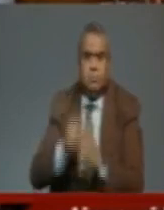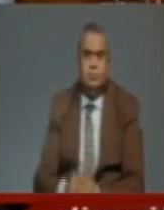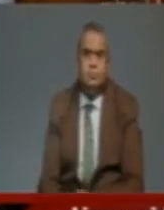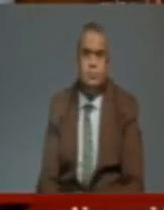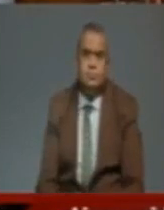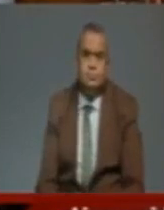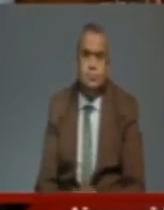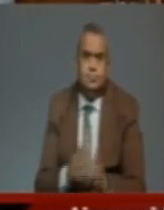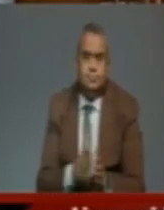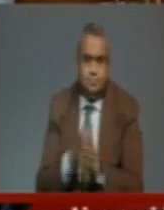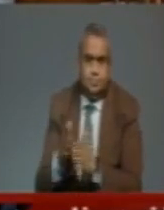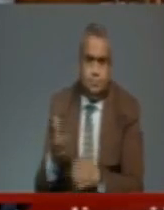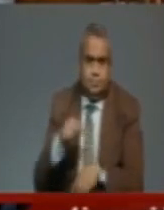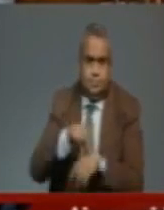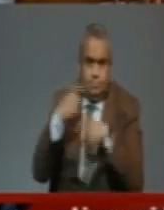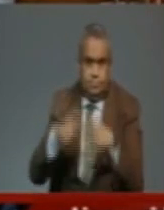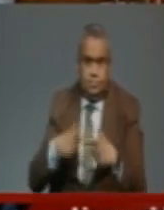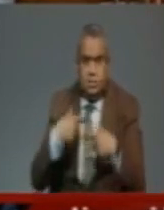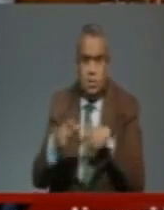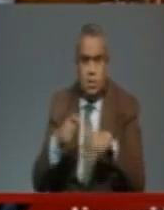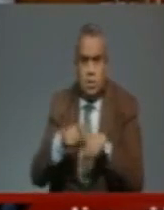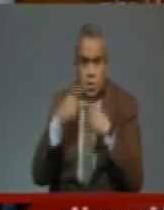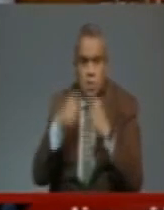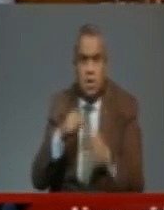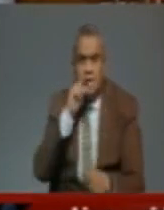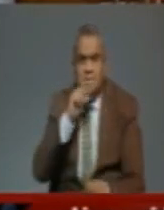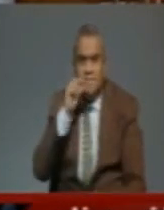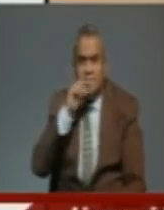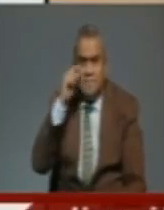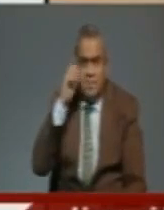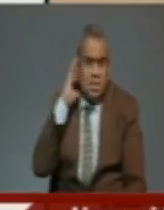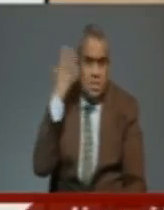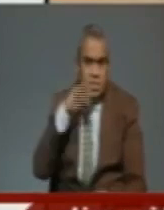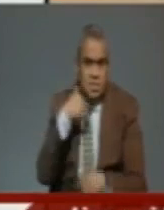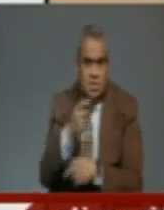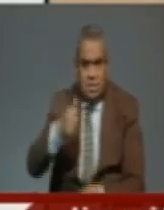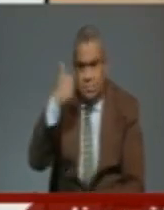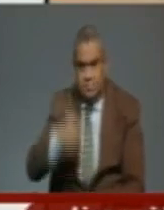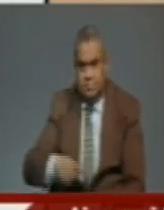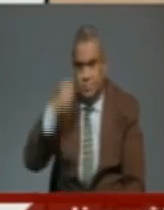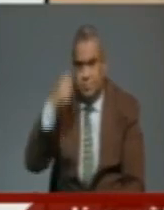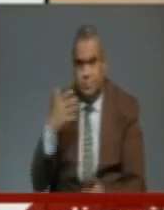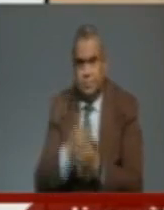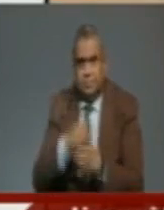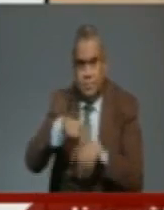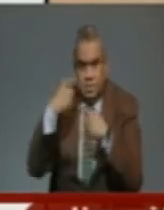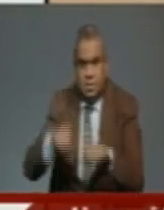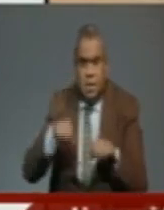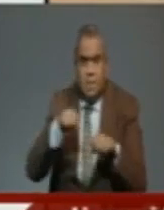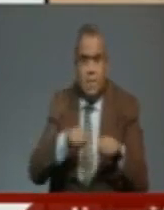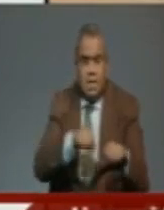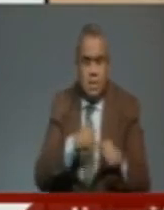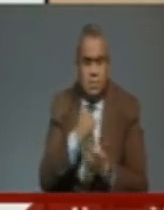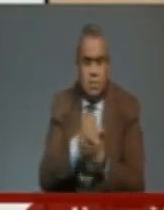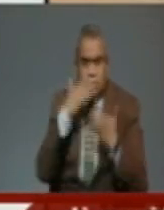بالاضافه فني من المنطقه اللوجستيه الرئيسيه 700 فدان، دي ستك اتطرحت على المستثمرين في 3 مكاتب استشاريه عالميه، يعني من